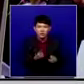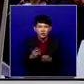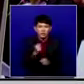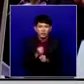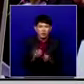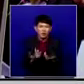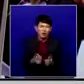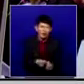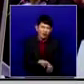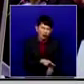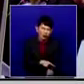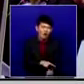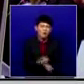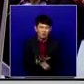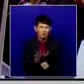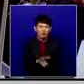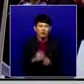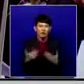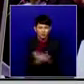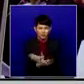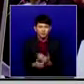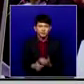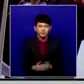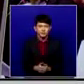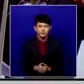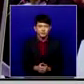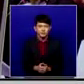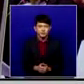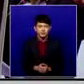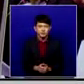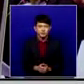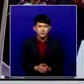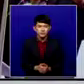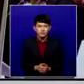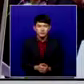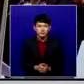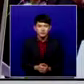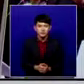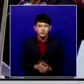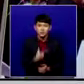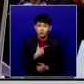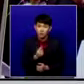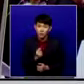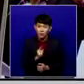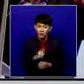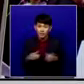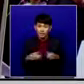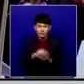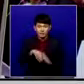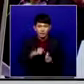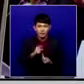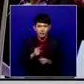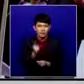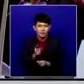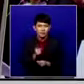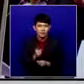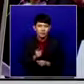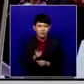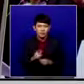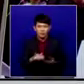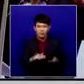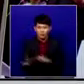นเถอะเปลี่ยนเถอะนะครับแล้วท่านชอบใช้ทีมเศรษฐกิจเดิมชุดเดิมที่ล้มเหล